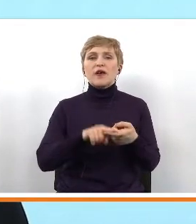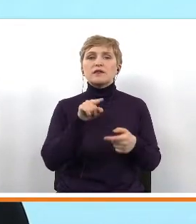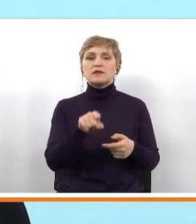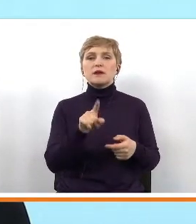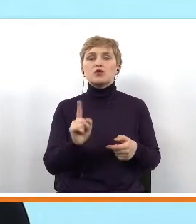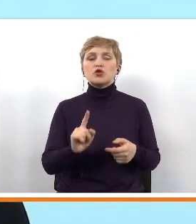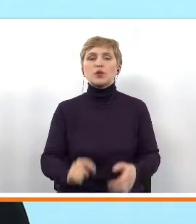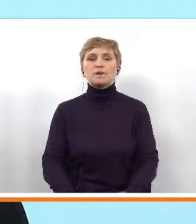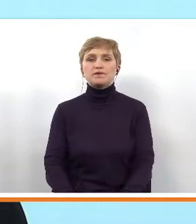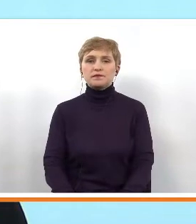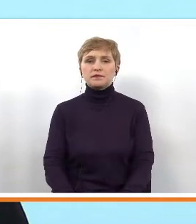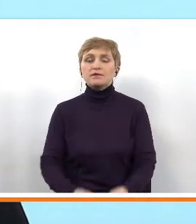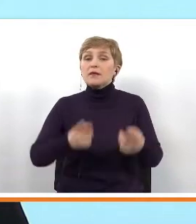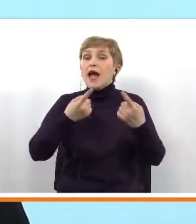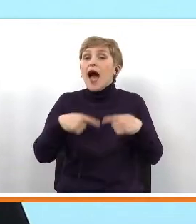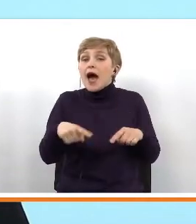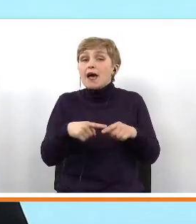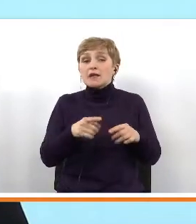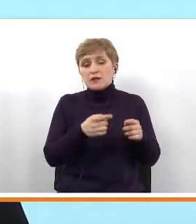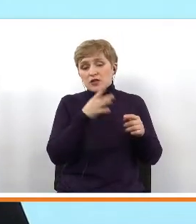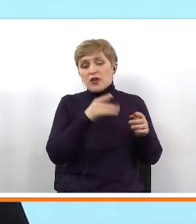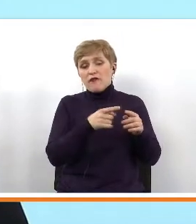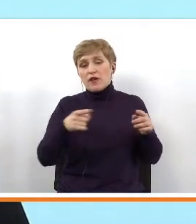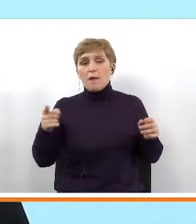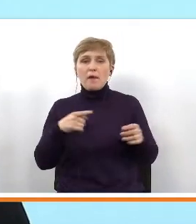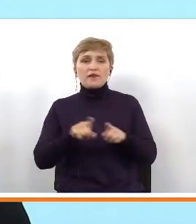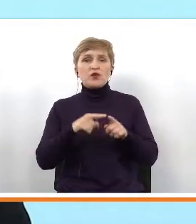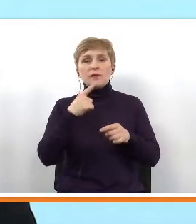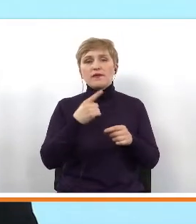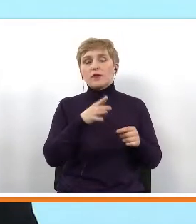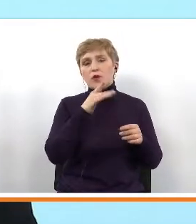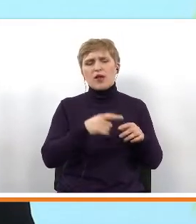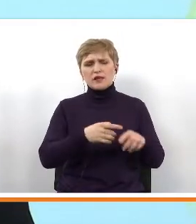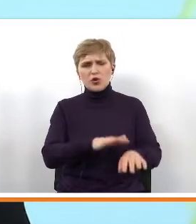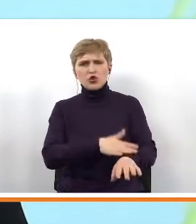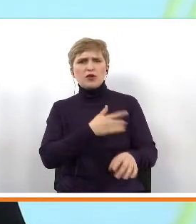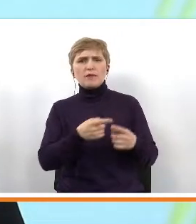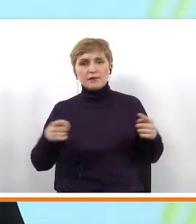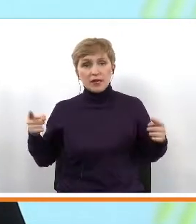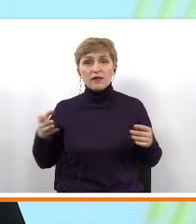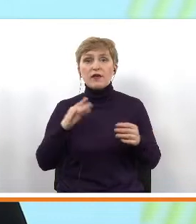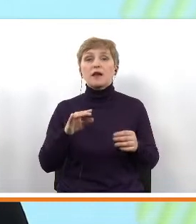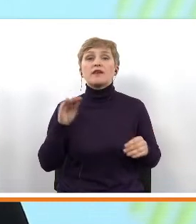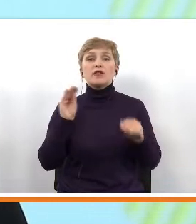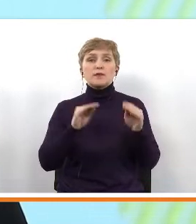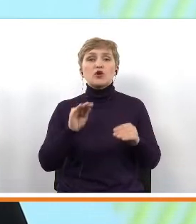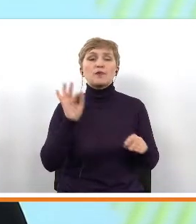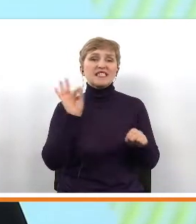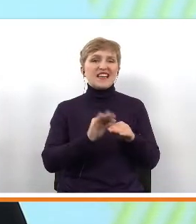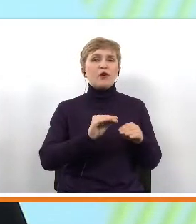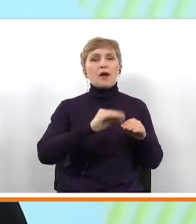что организация с течением времени, а мы все-таки говорим о долгосрочной перспективе, когда формируем целевой капитал,